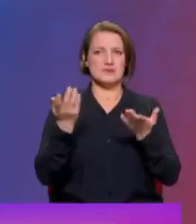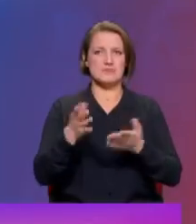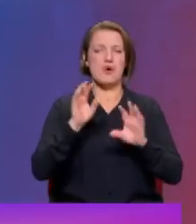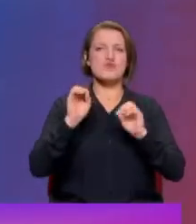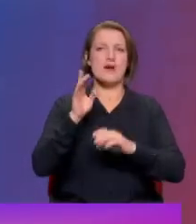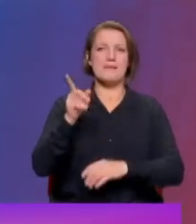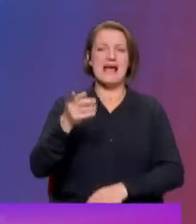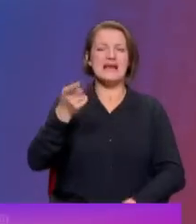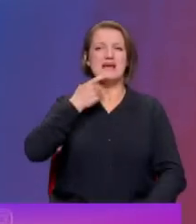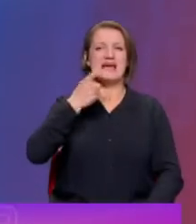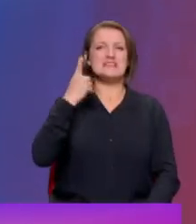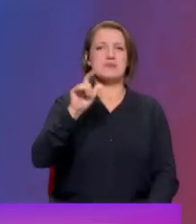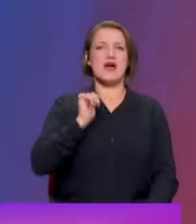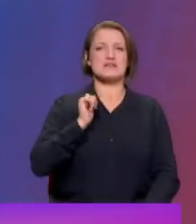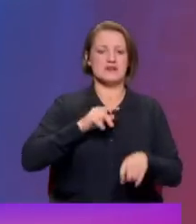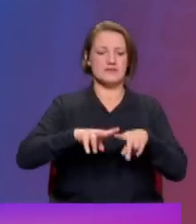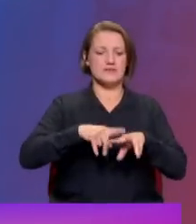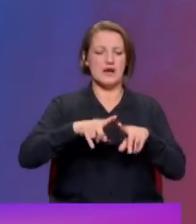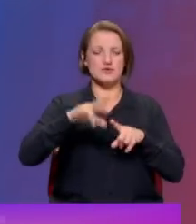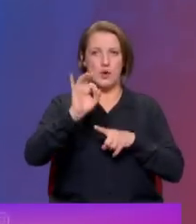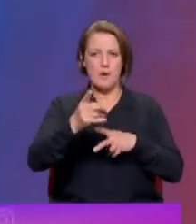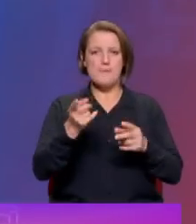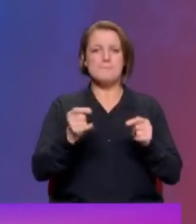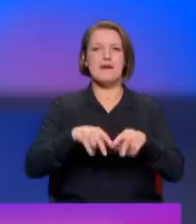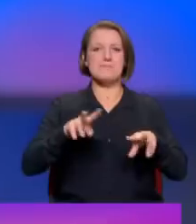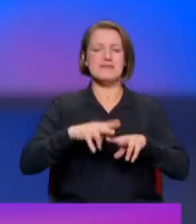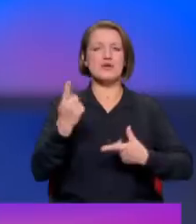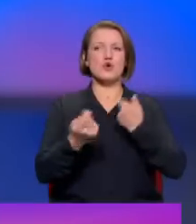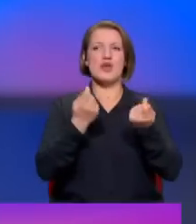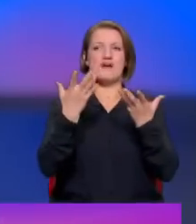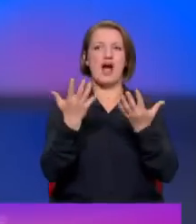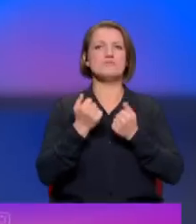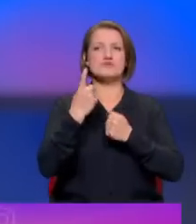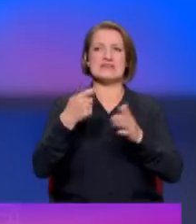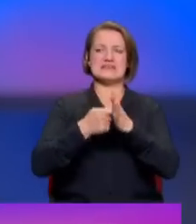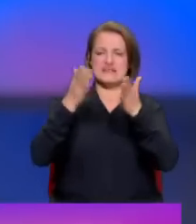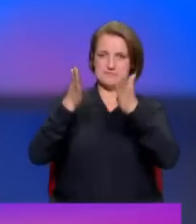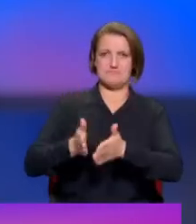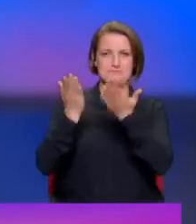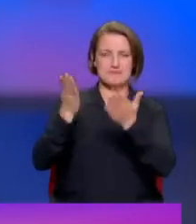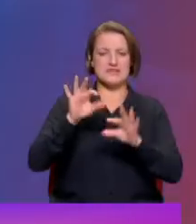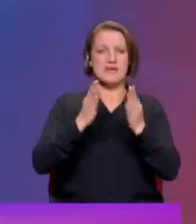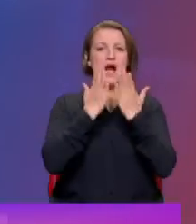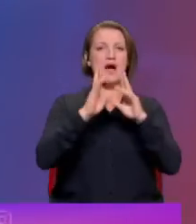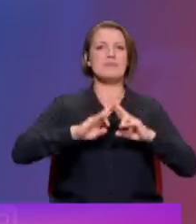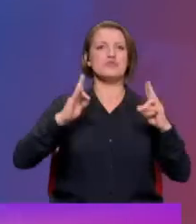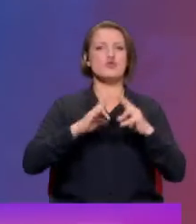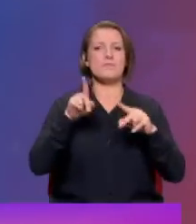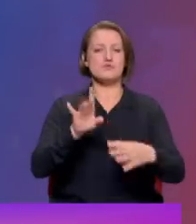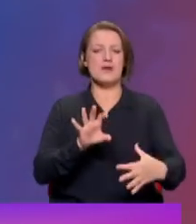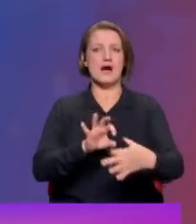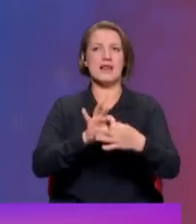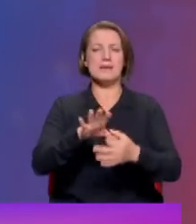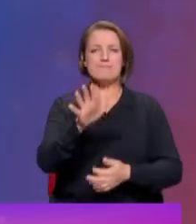hocam Eski bir asker NATO'da Birleşmiş Milletler'de görev almış bir isim Aynı zamanda şu anda akademik dünyada Bununla